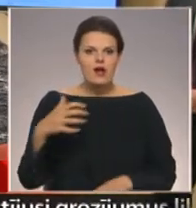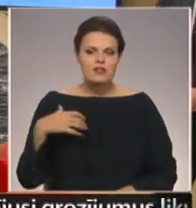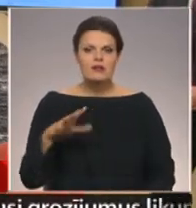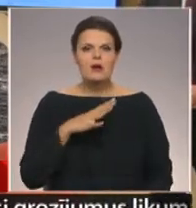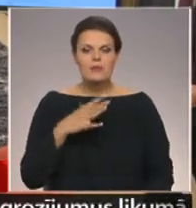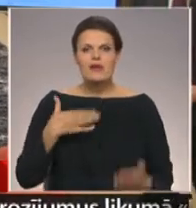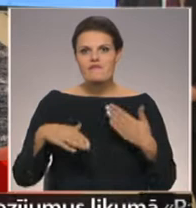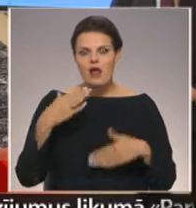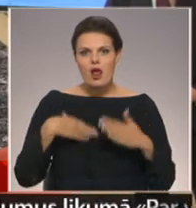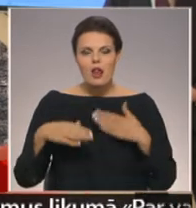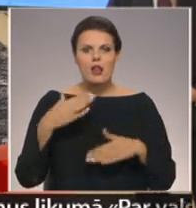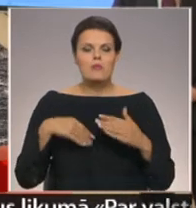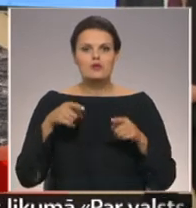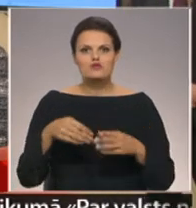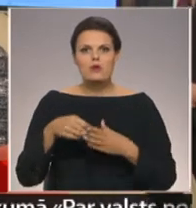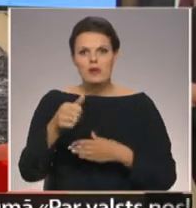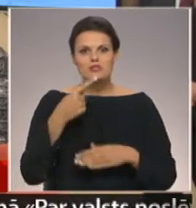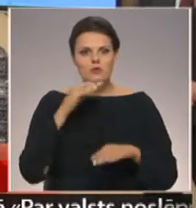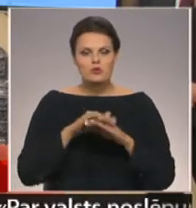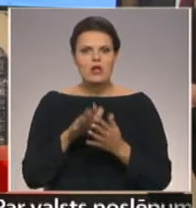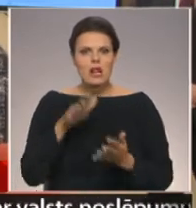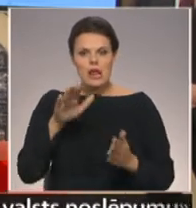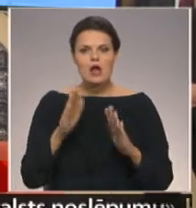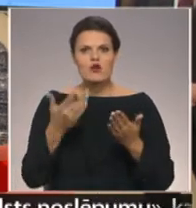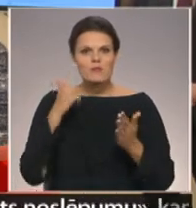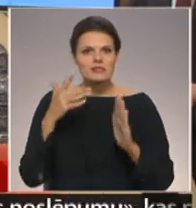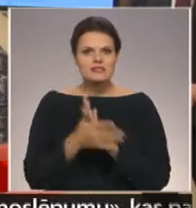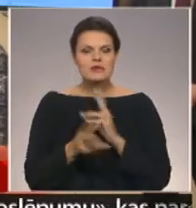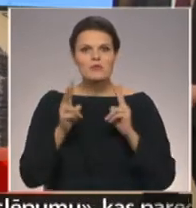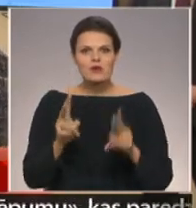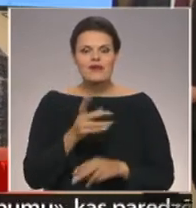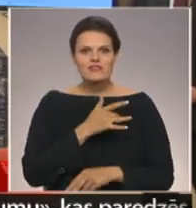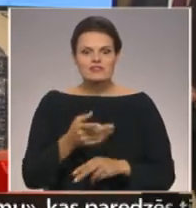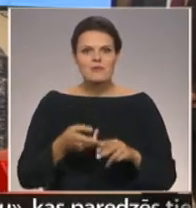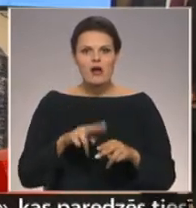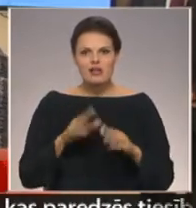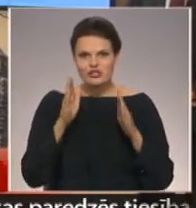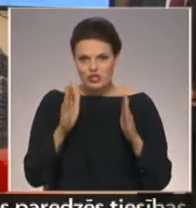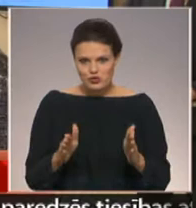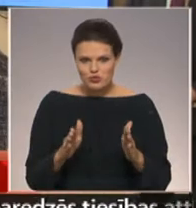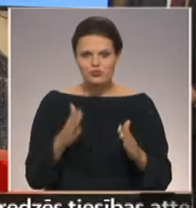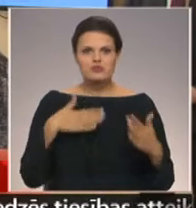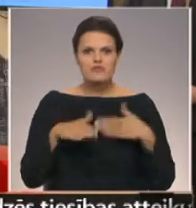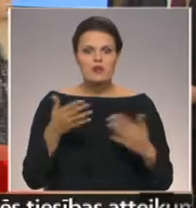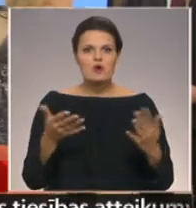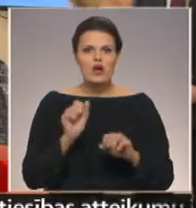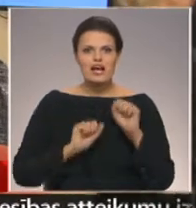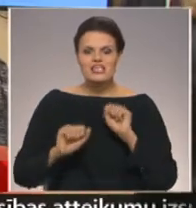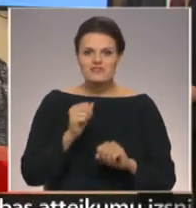bija vēlme ambiciozāk šo maksājumu noteikt, bet saprotot, ka visticamāk arī tad būs vēlme kaut kā